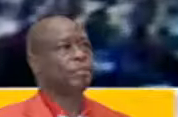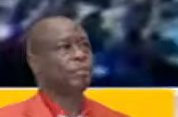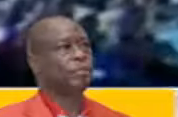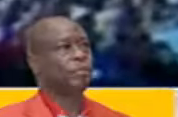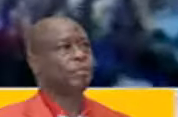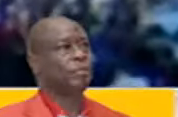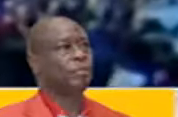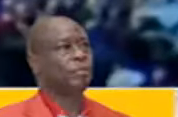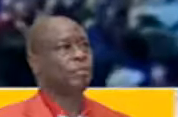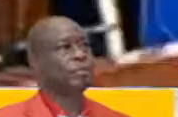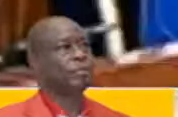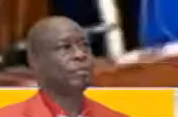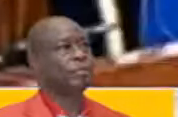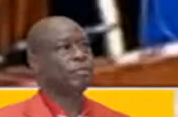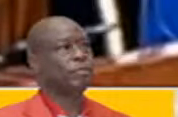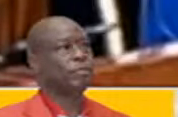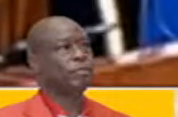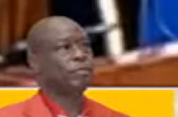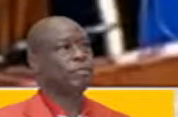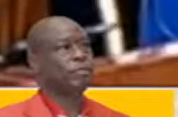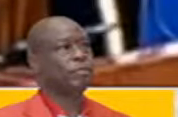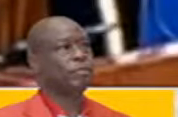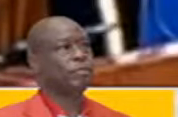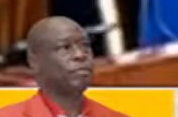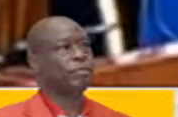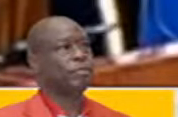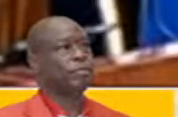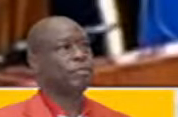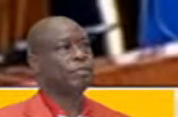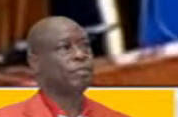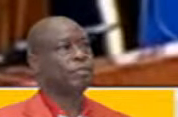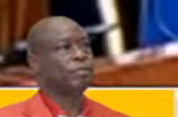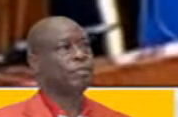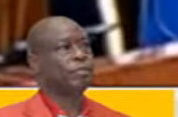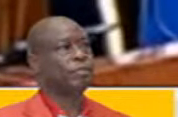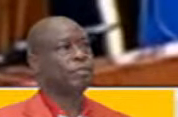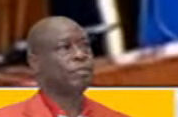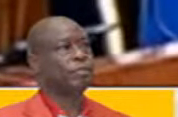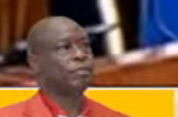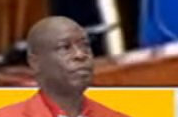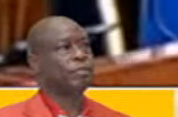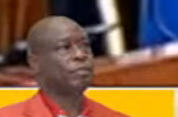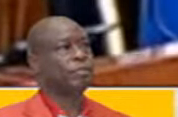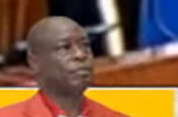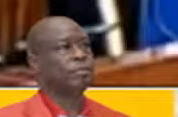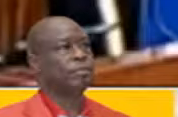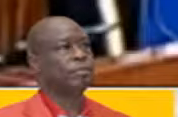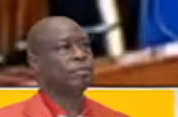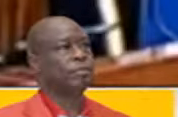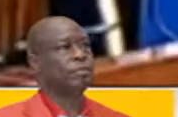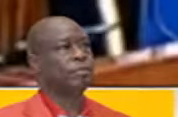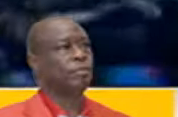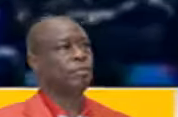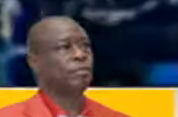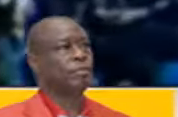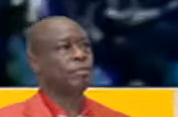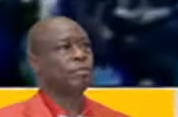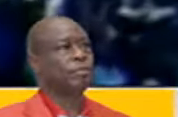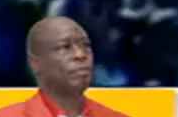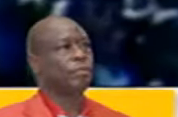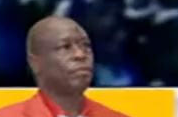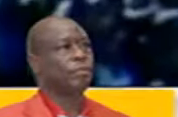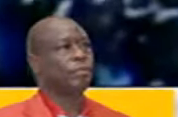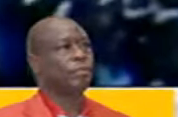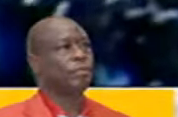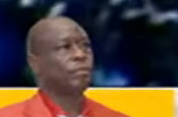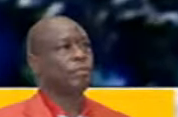ya kwamba you play uteue kamati ya watu wachache. At 1 minute 25. 1.25